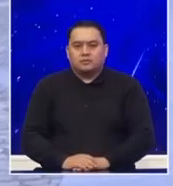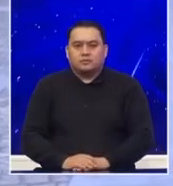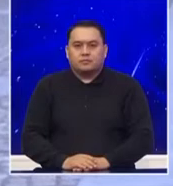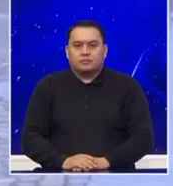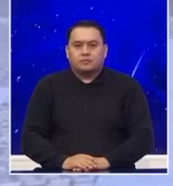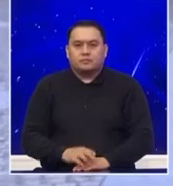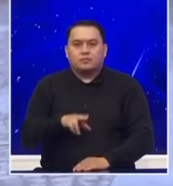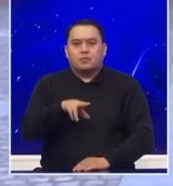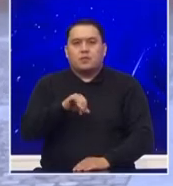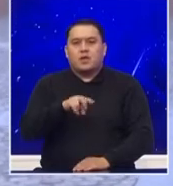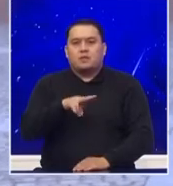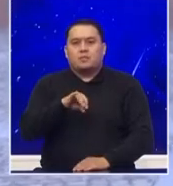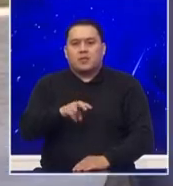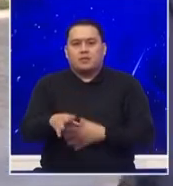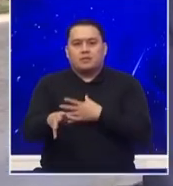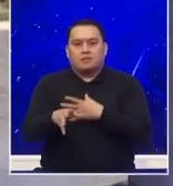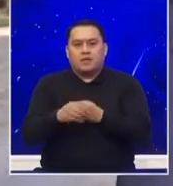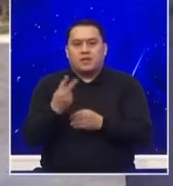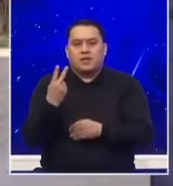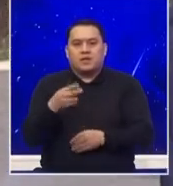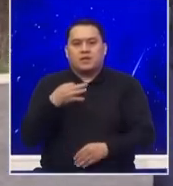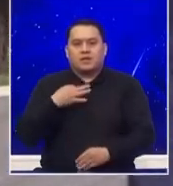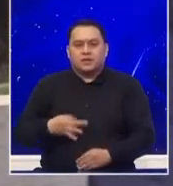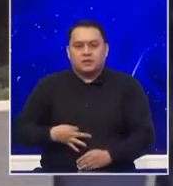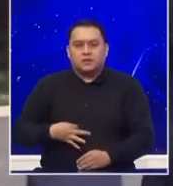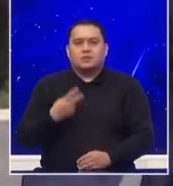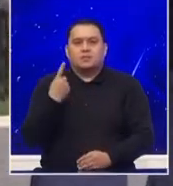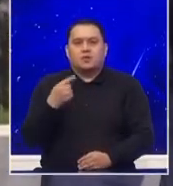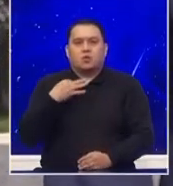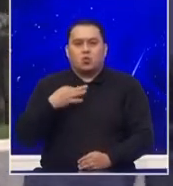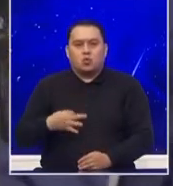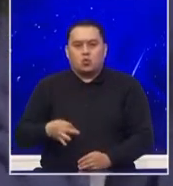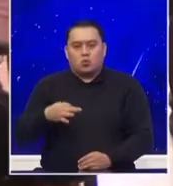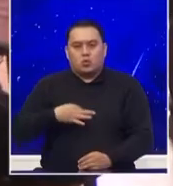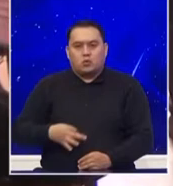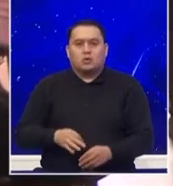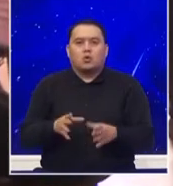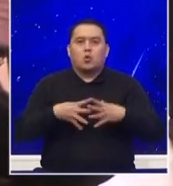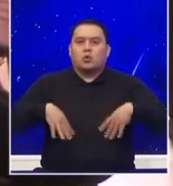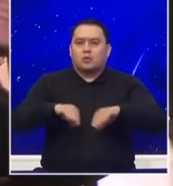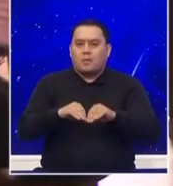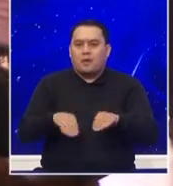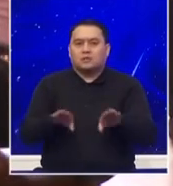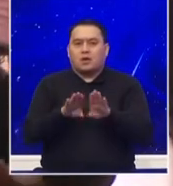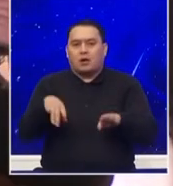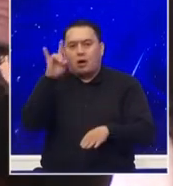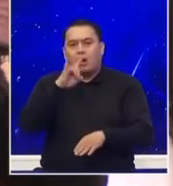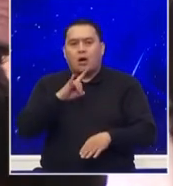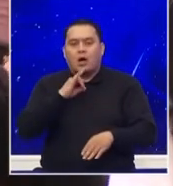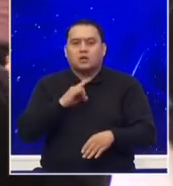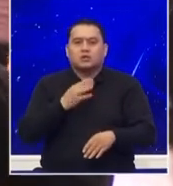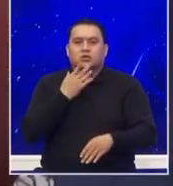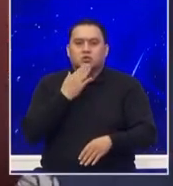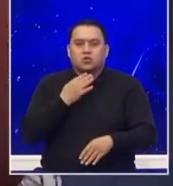кетейік, Бейбіт Мұсаев жарымен бірге 2 қыз, 1 ұл тәрбиелеп отырған өнегелі отбасы. Қосағы да қазақ өнерін